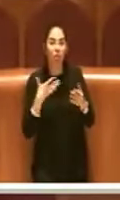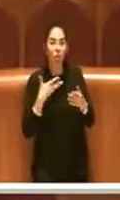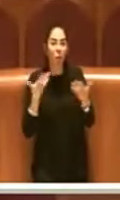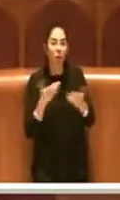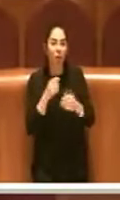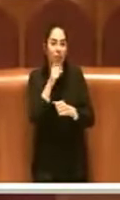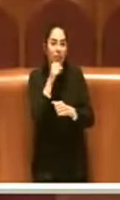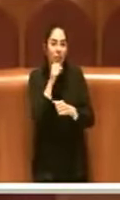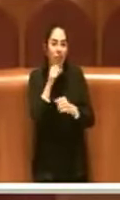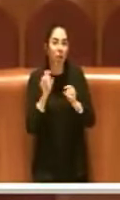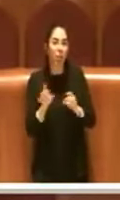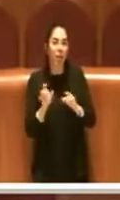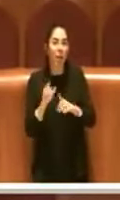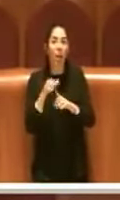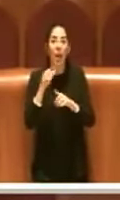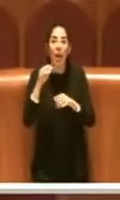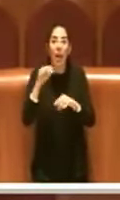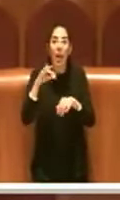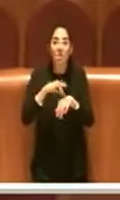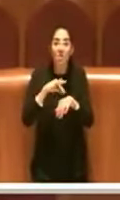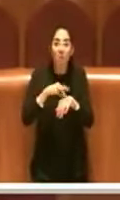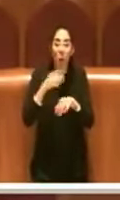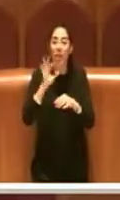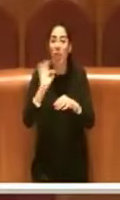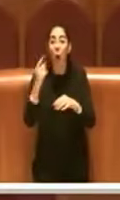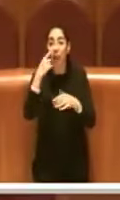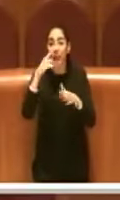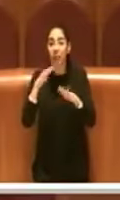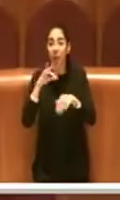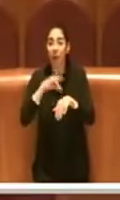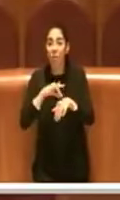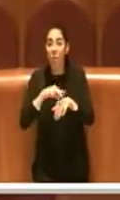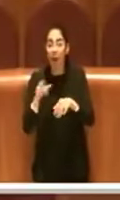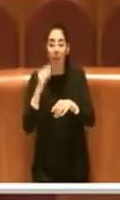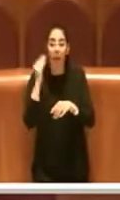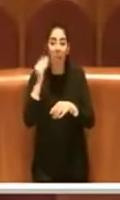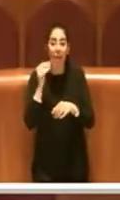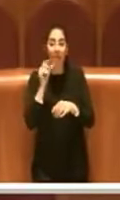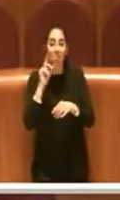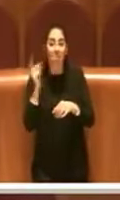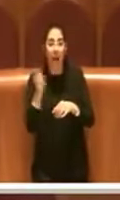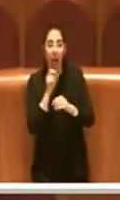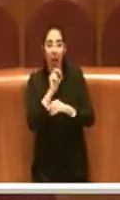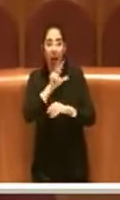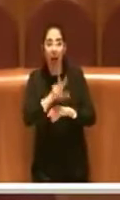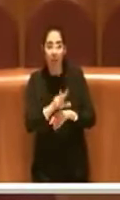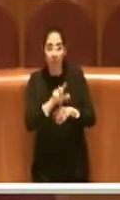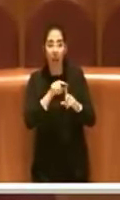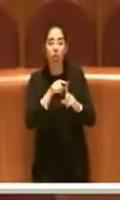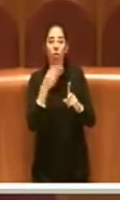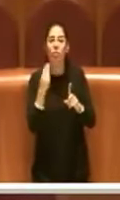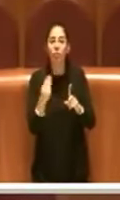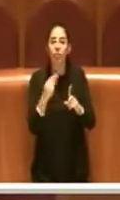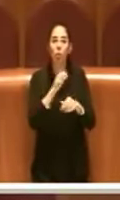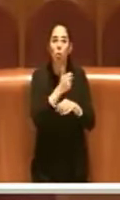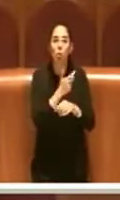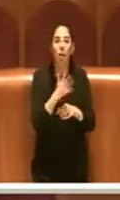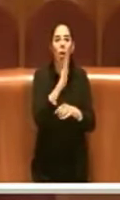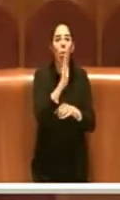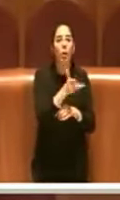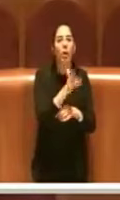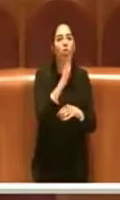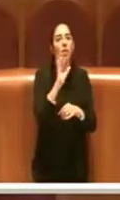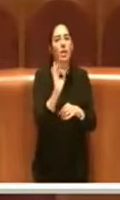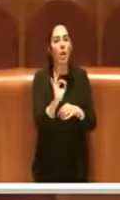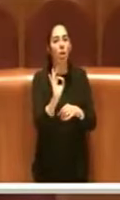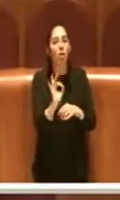sintomi influenzali o parainfluenzali che vuole segnalare o che ritiene di dover segnalare all'autorità, che sono il 1500 e il